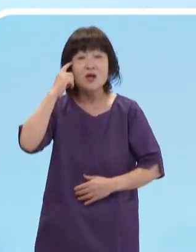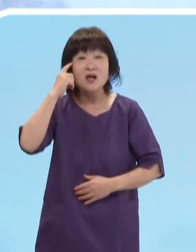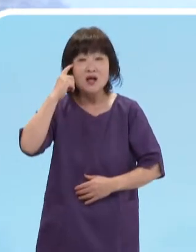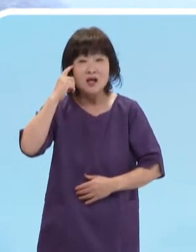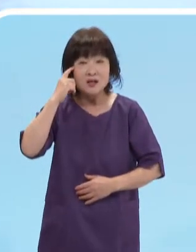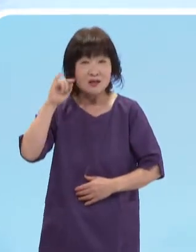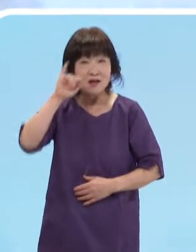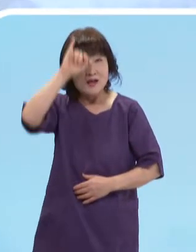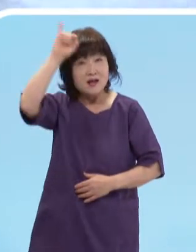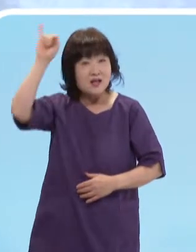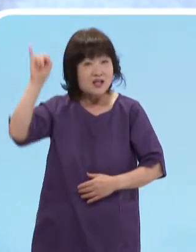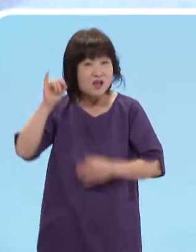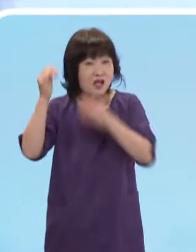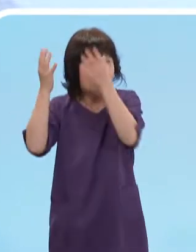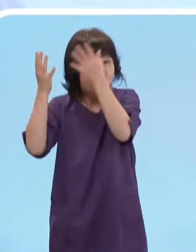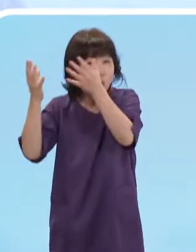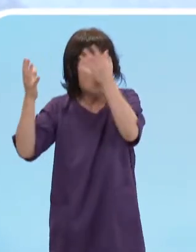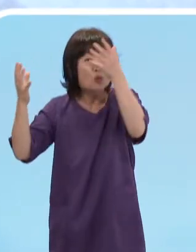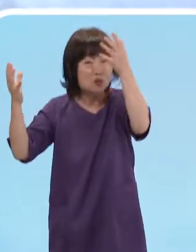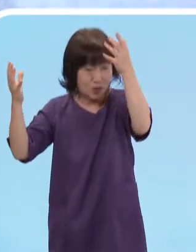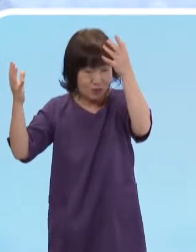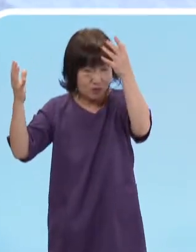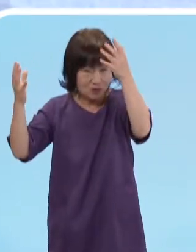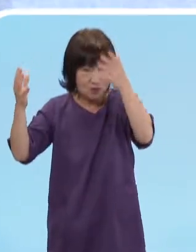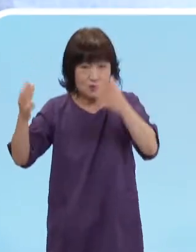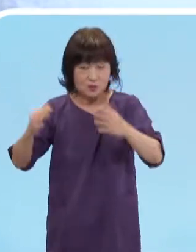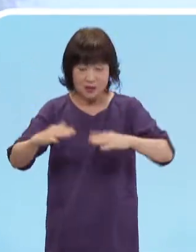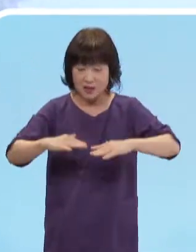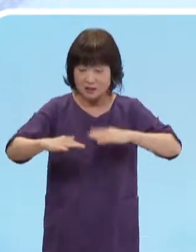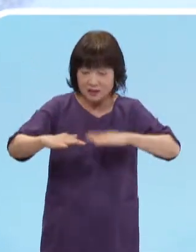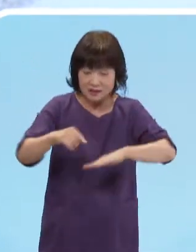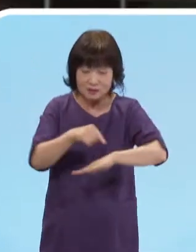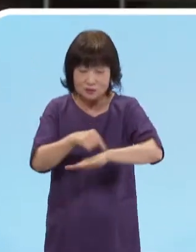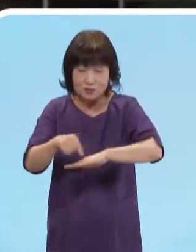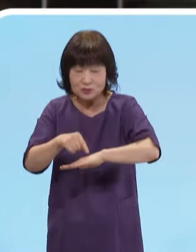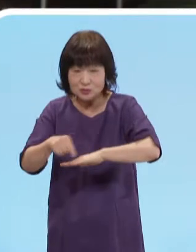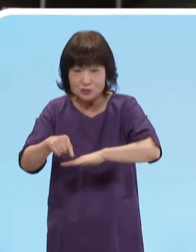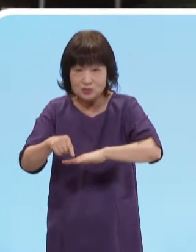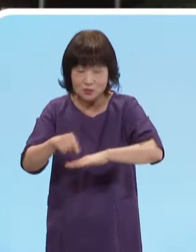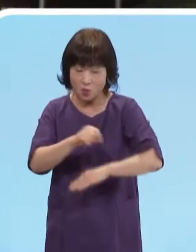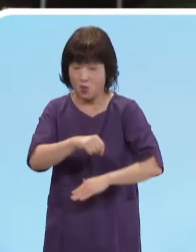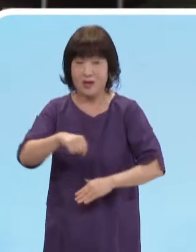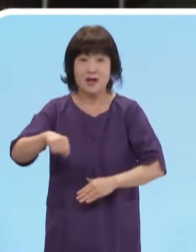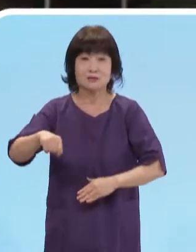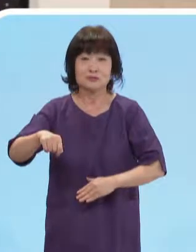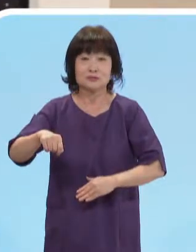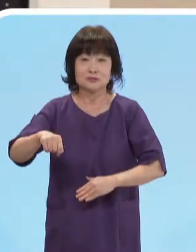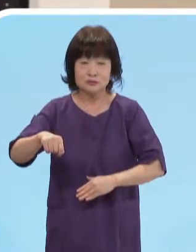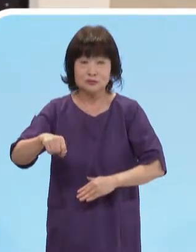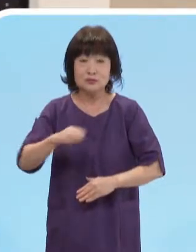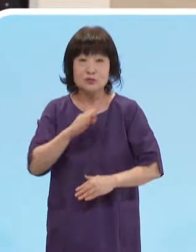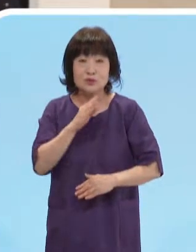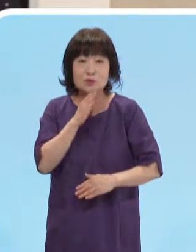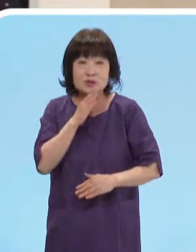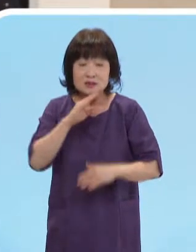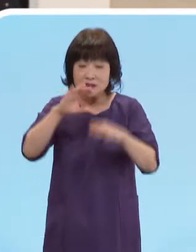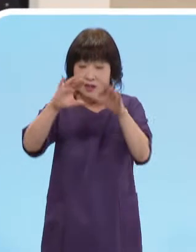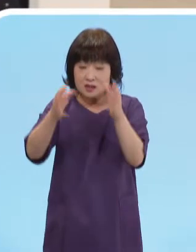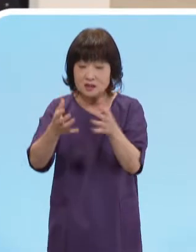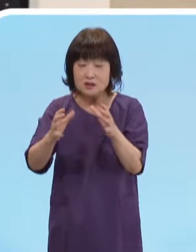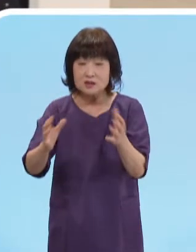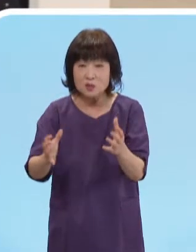て、こう膨らましていくという設計図を書いていますね。触れるっていうのが